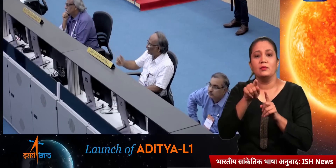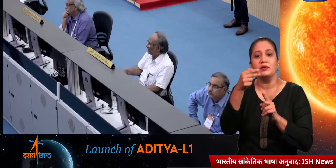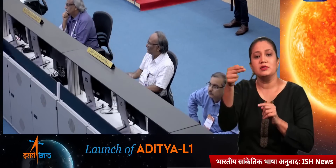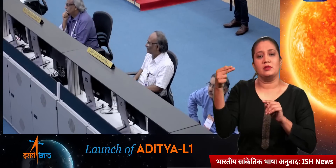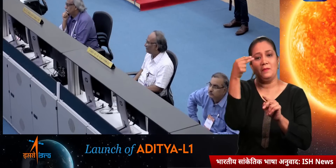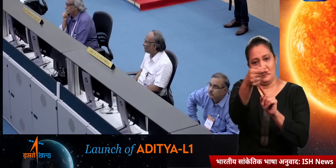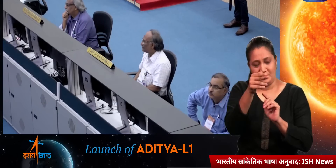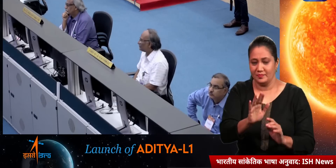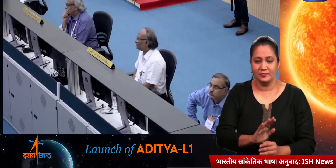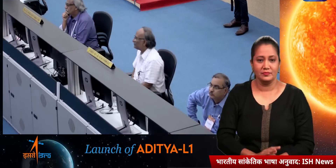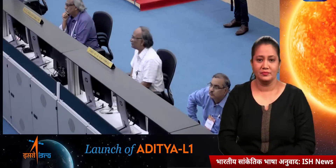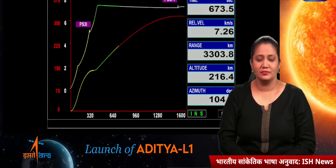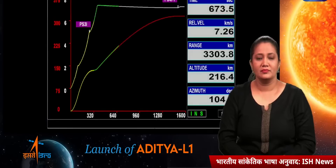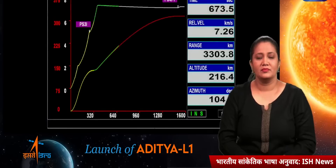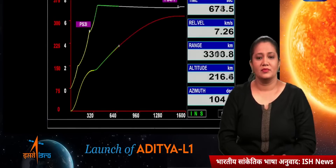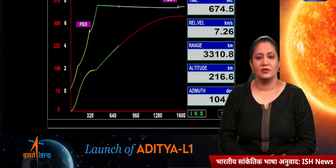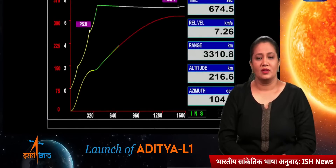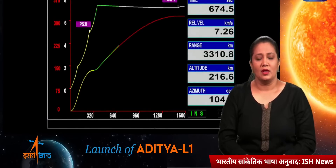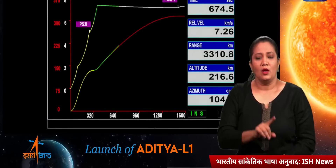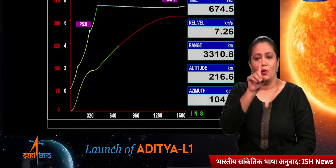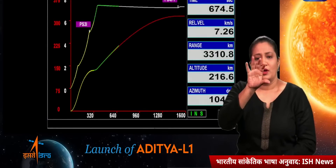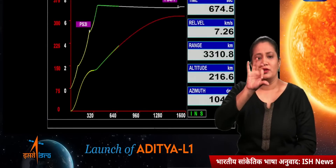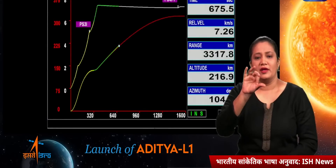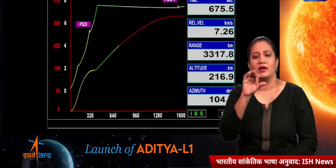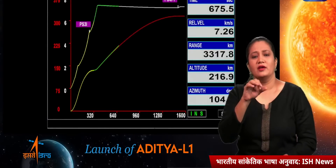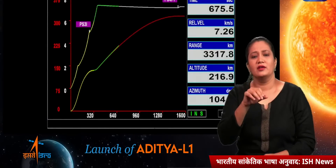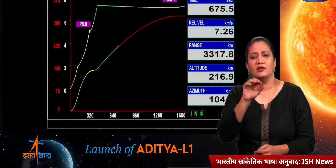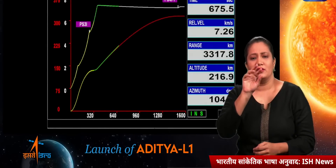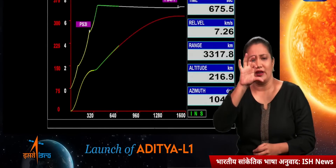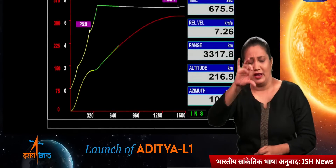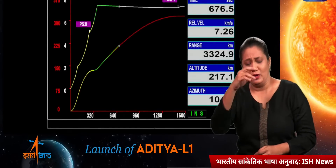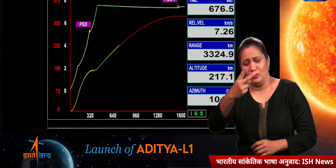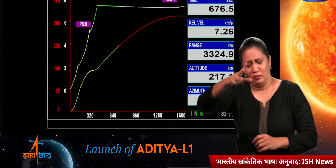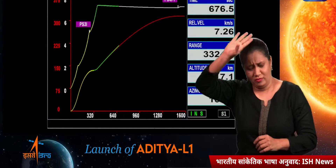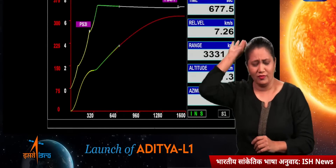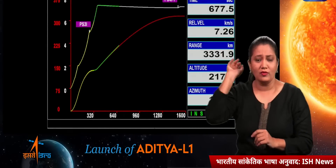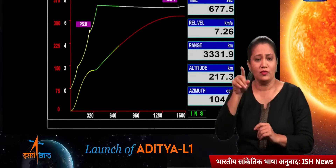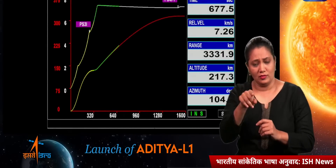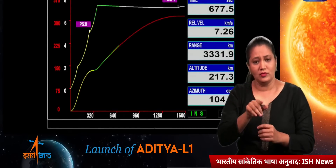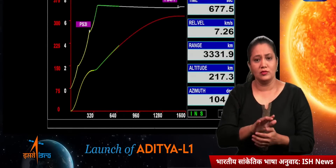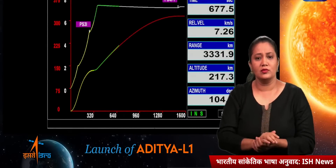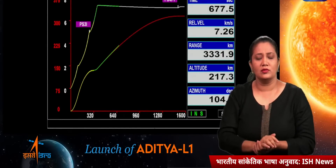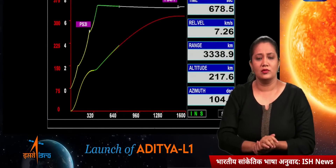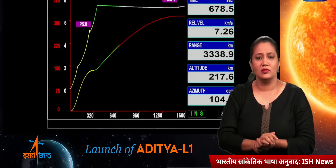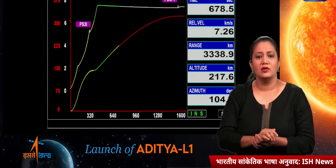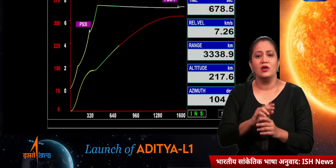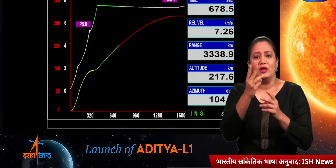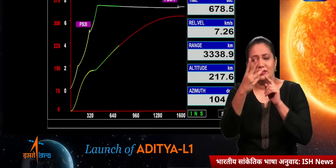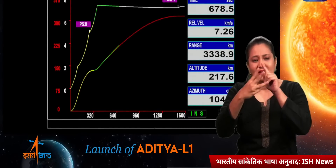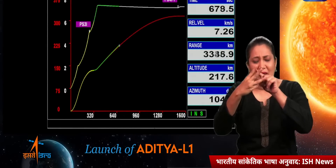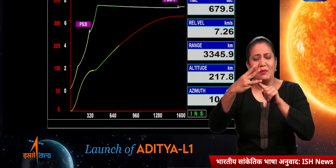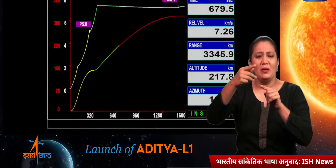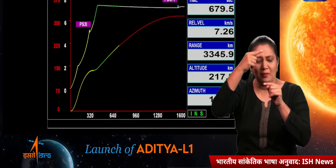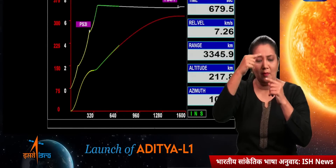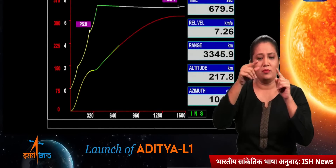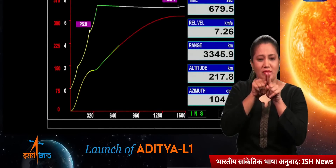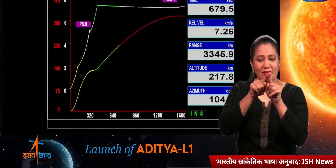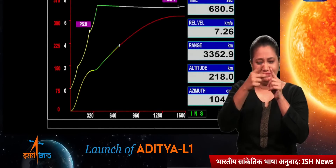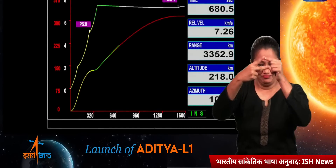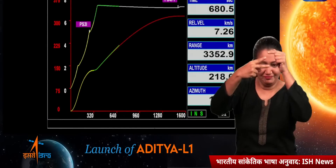था। उन्होंने 1972 में इसे अपनी तकनीकी प्रपत्र जनरल थ्री बॉडी प्रॉब्लम में वर्णित किया